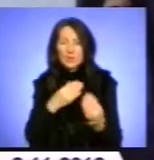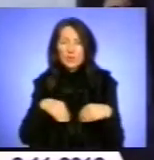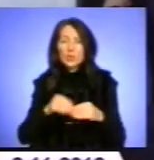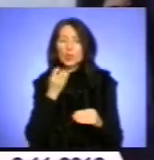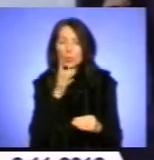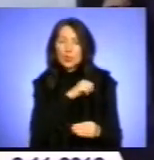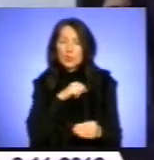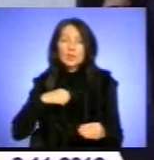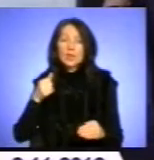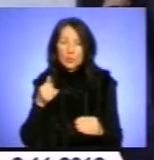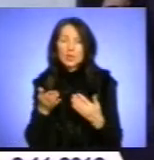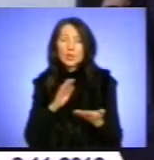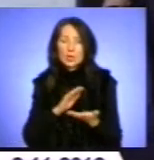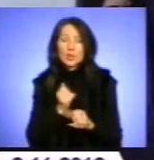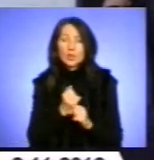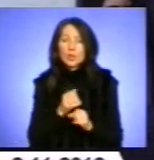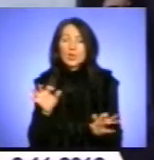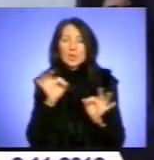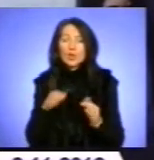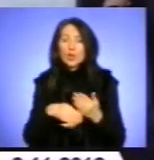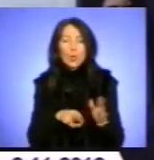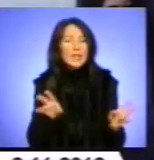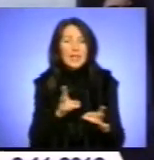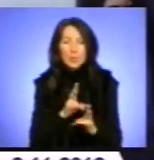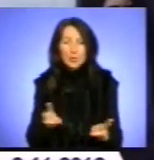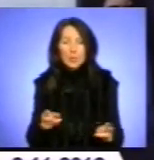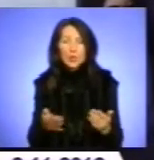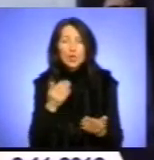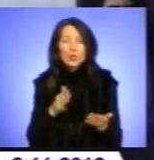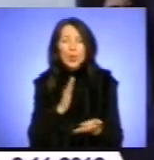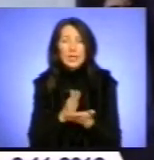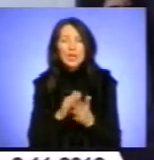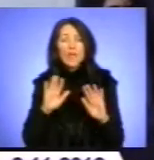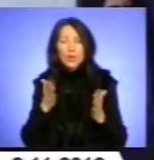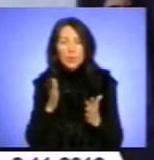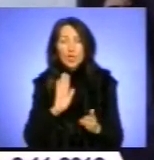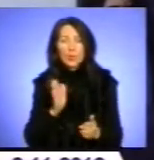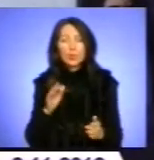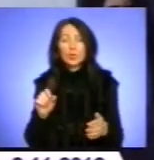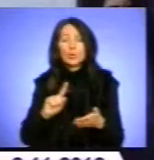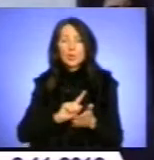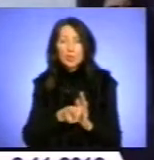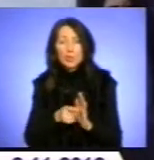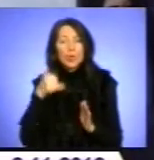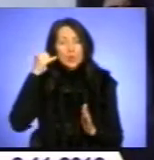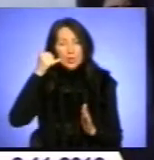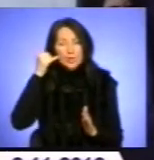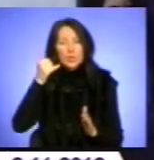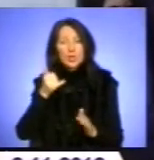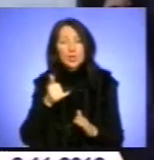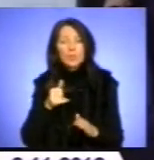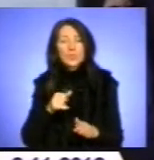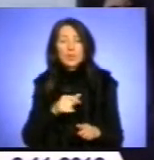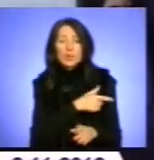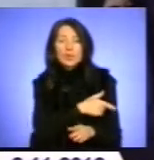сім'ї. Ніякої вам допомоги не потрібно. Але якщо є якісь випадки будуть, терміново телефонуйте на